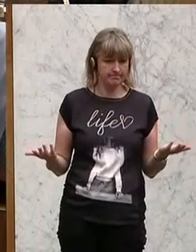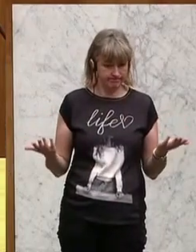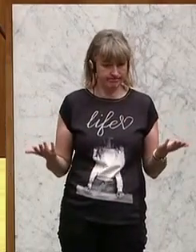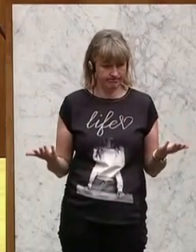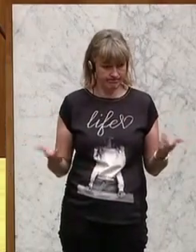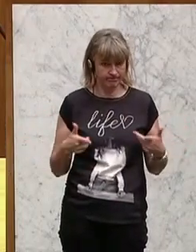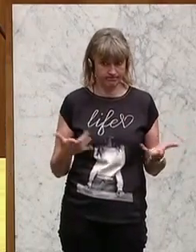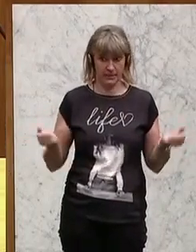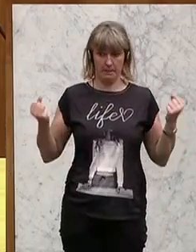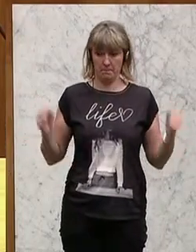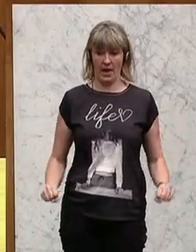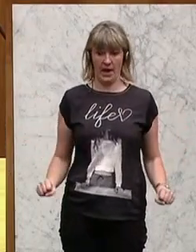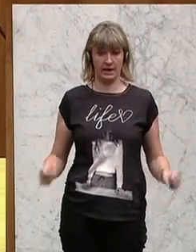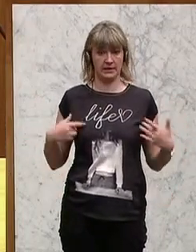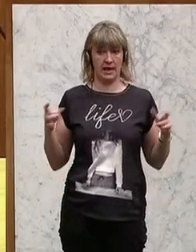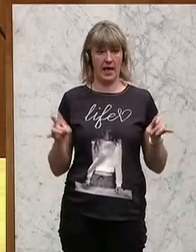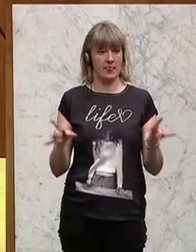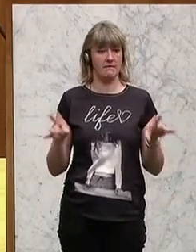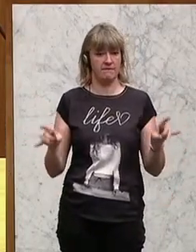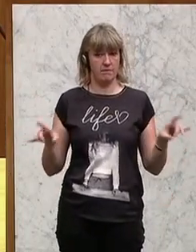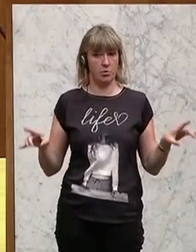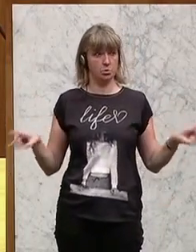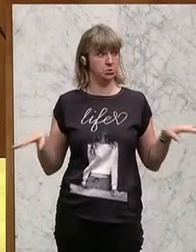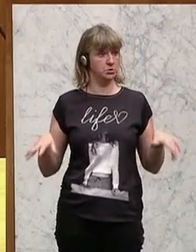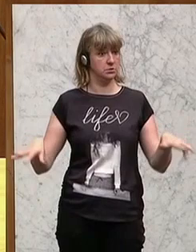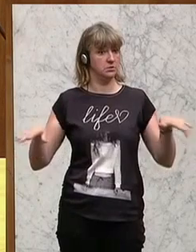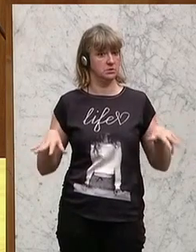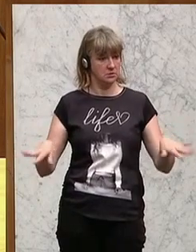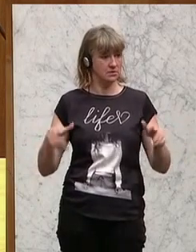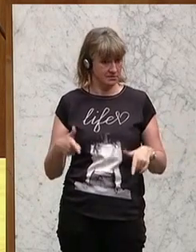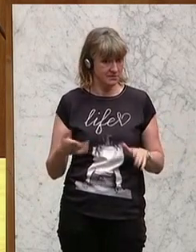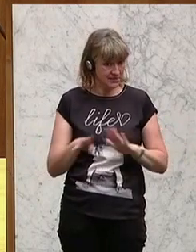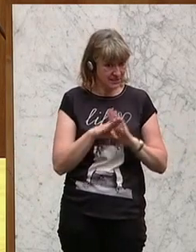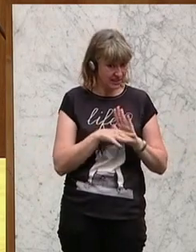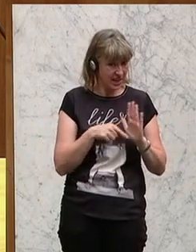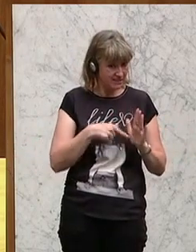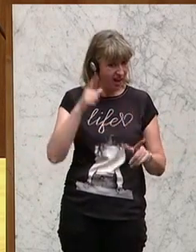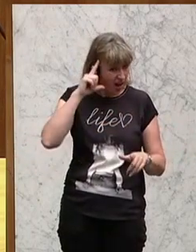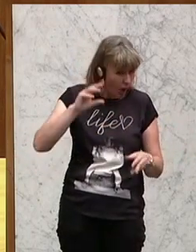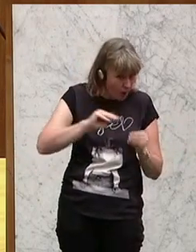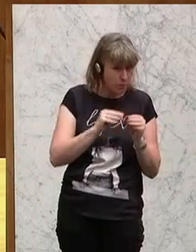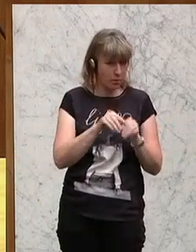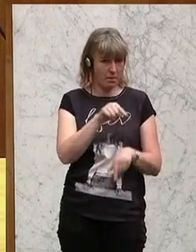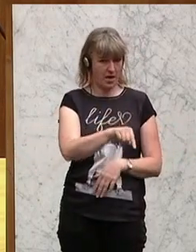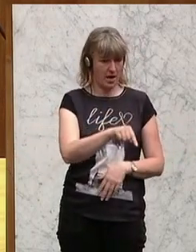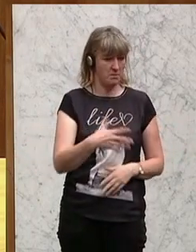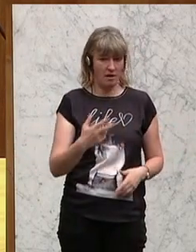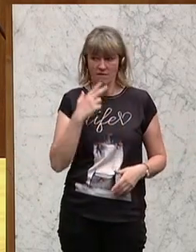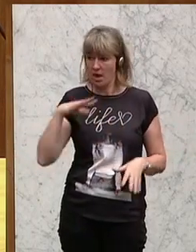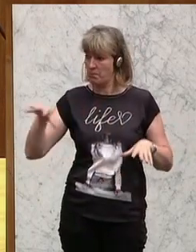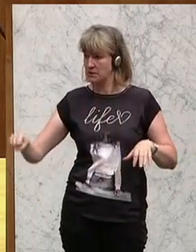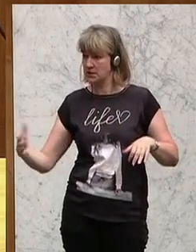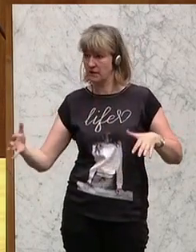genau diese Organisationen, ihre Macht und ihre Einflussnahme, die waren die gesamte Zeit bei diesem Gesetz das Hauptthema. Da ging es darum, wer besetzt